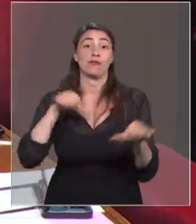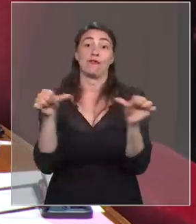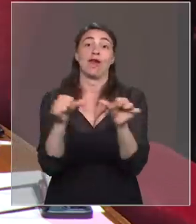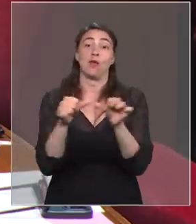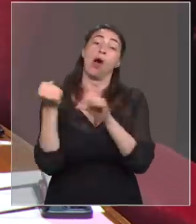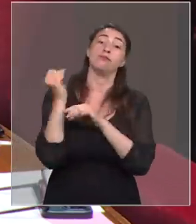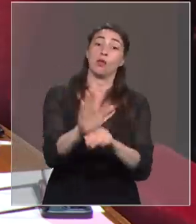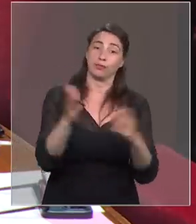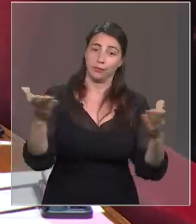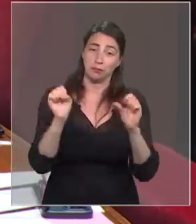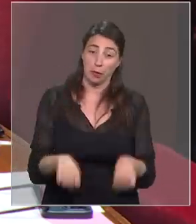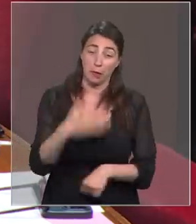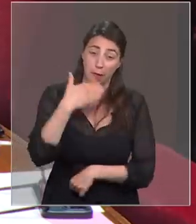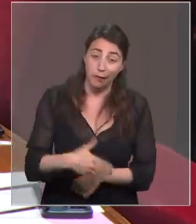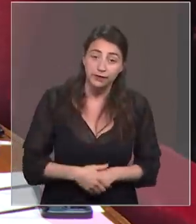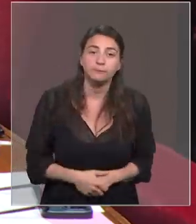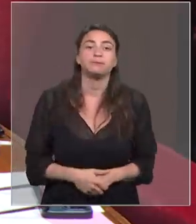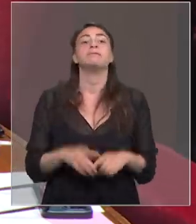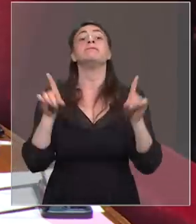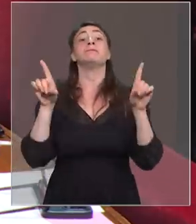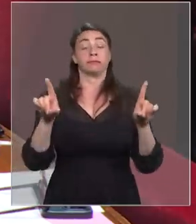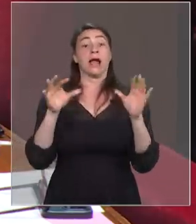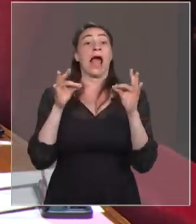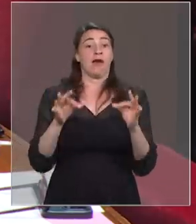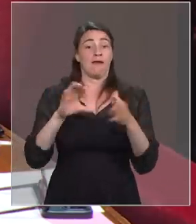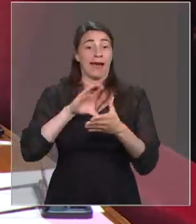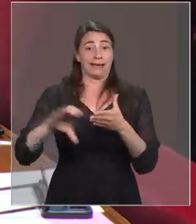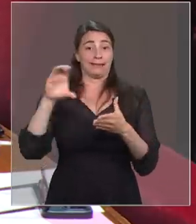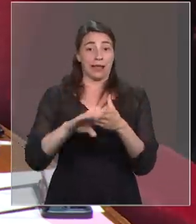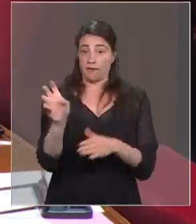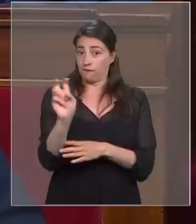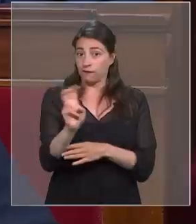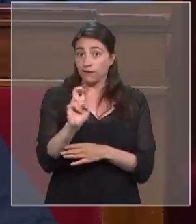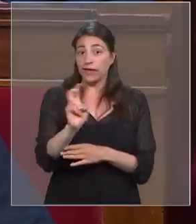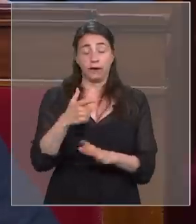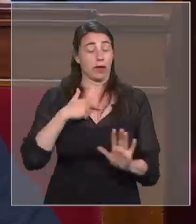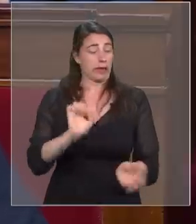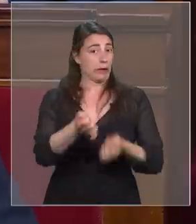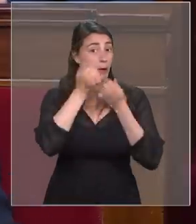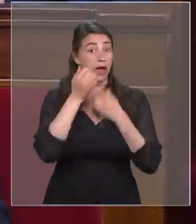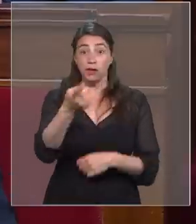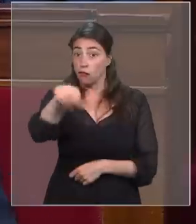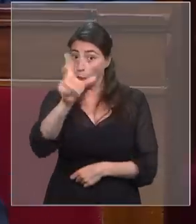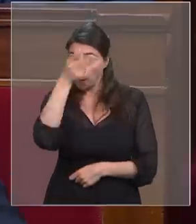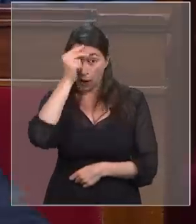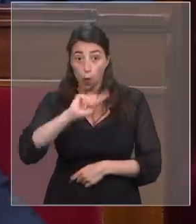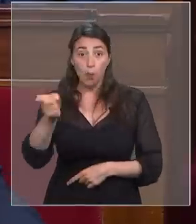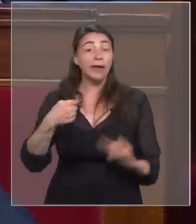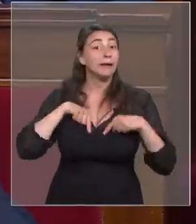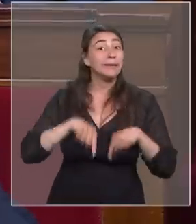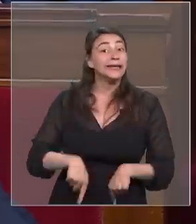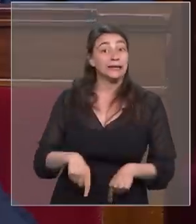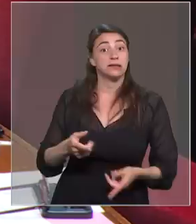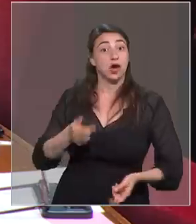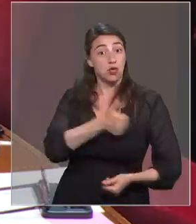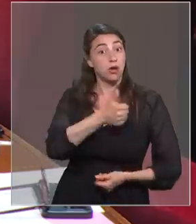vitales, Madame la Présidente Le Pen, je regrette que vous n'ayez pas entendu les déclarations du ministre en charge des comptes